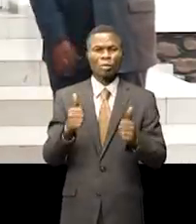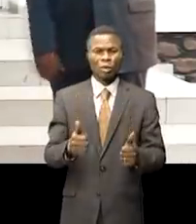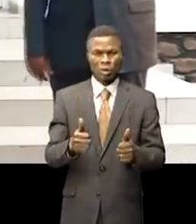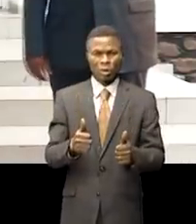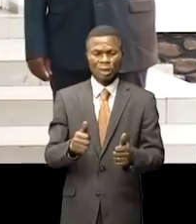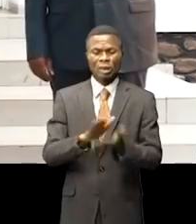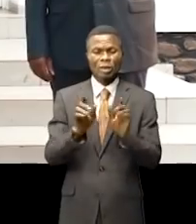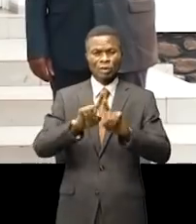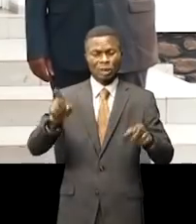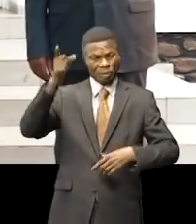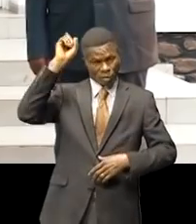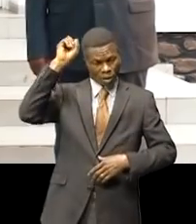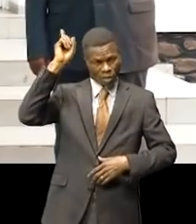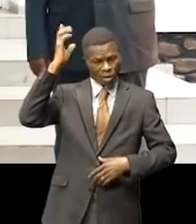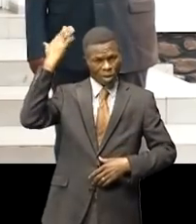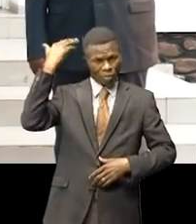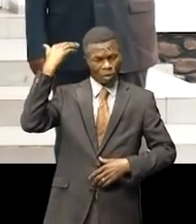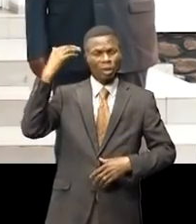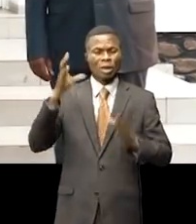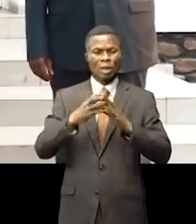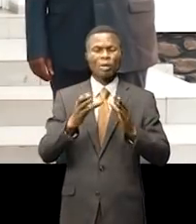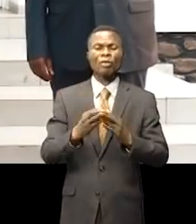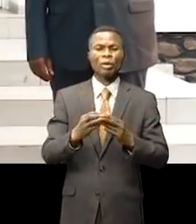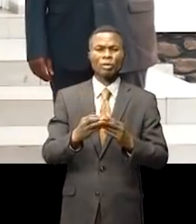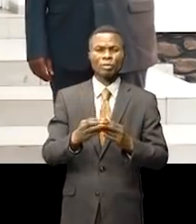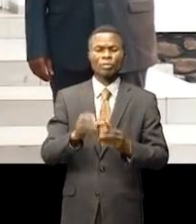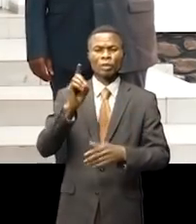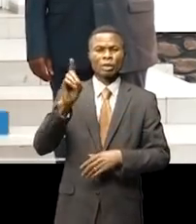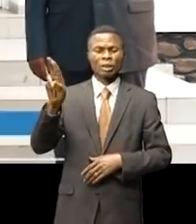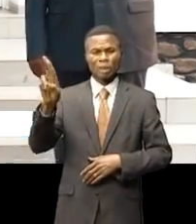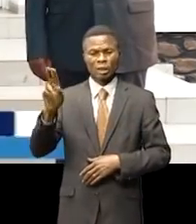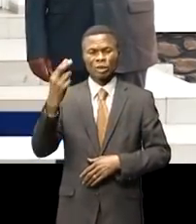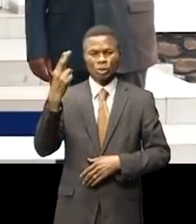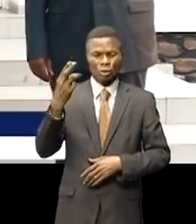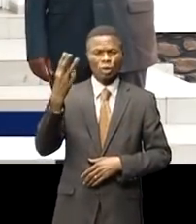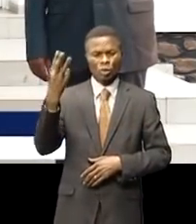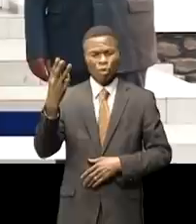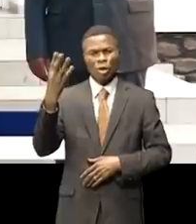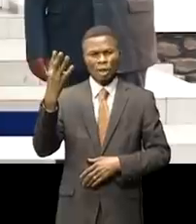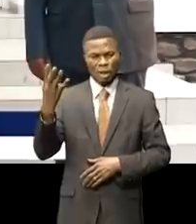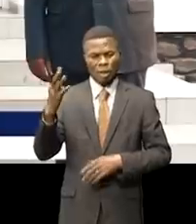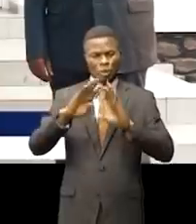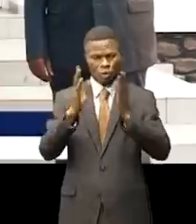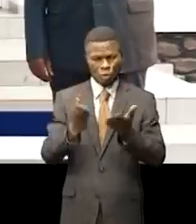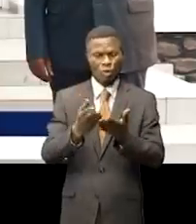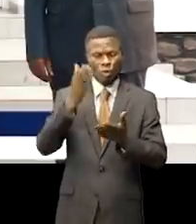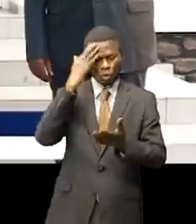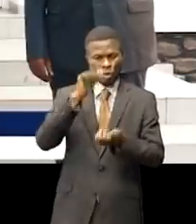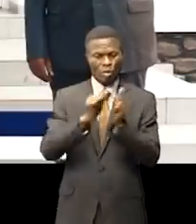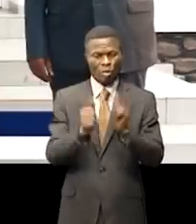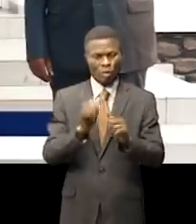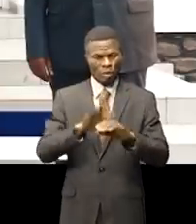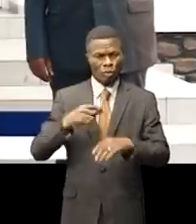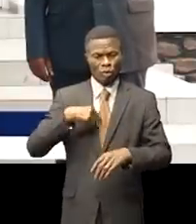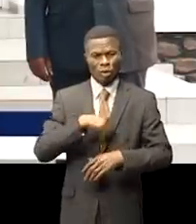différents ce que nous avons connu avec les ddr ddr2 ddr3 et tout ce que nous avons eu un problème